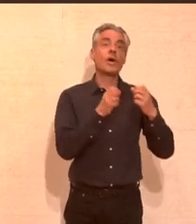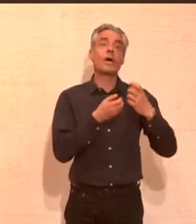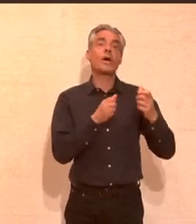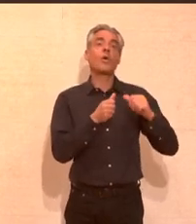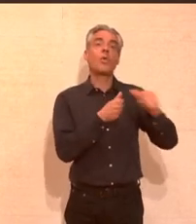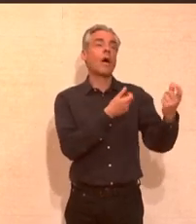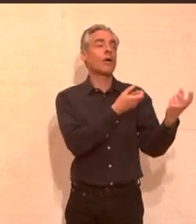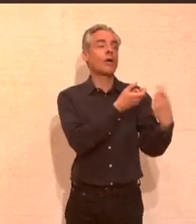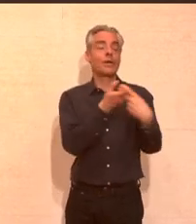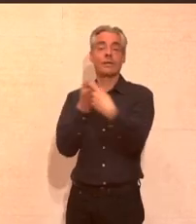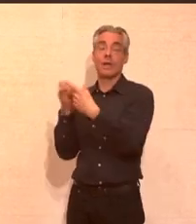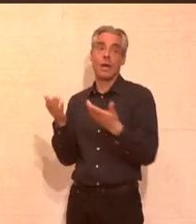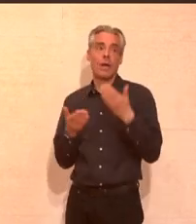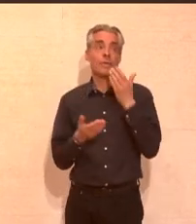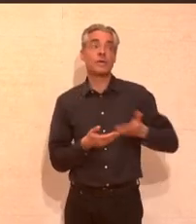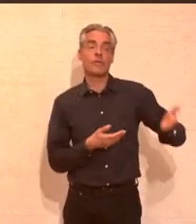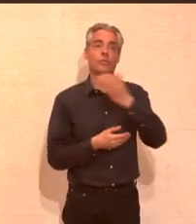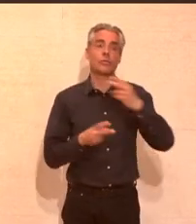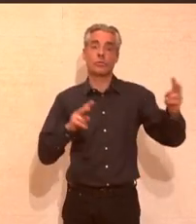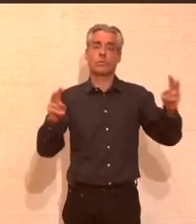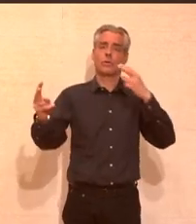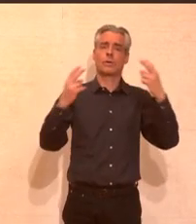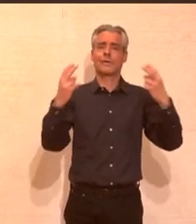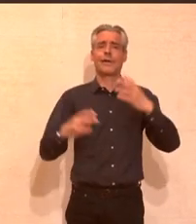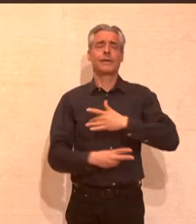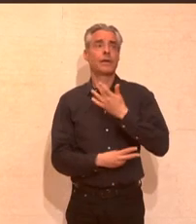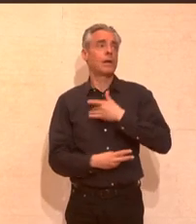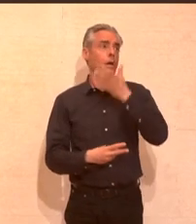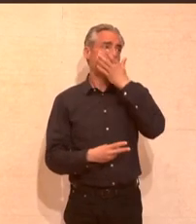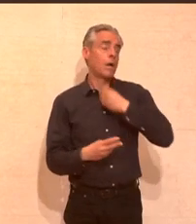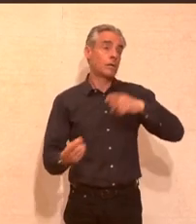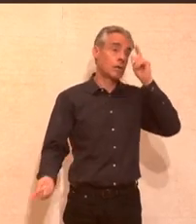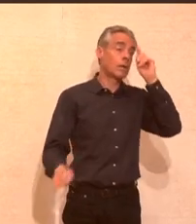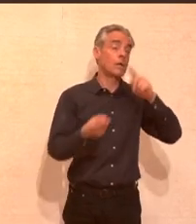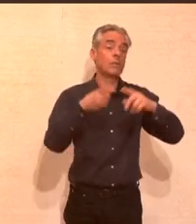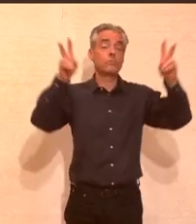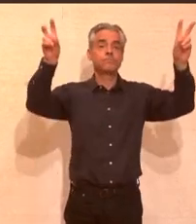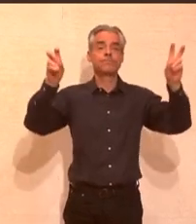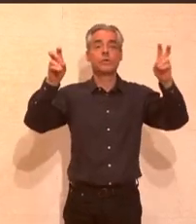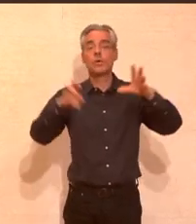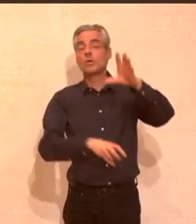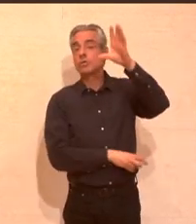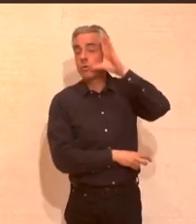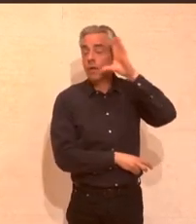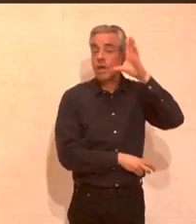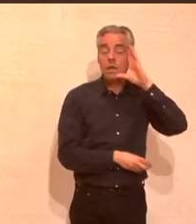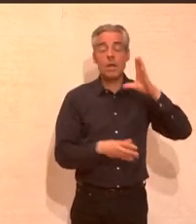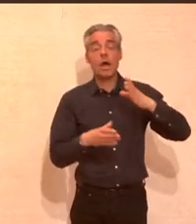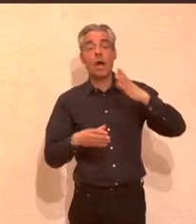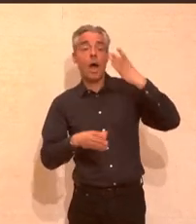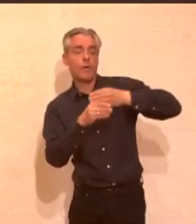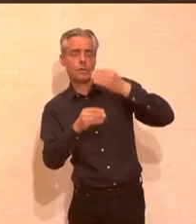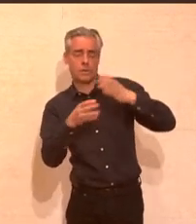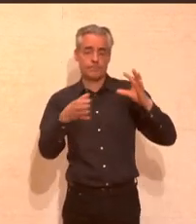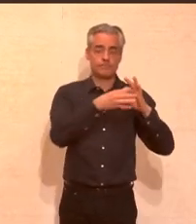en ligne. Donc merci pour l'intérêt que vous portez sur cette magnifique thématique qui est le lien entre sommeil et apprentissage.